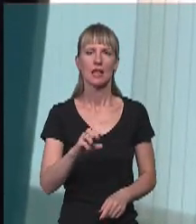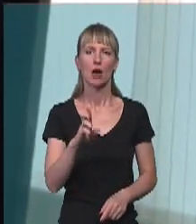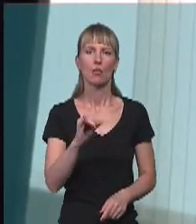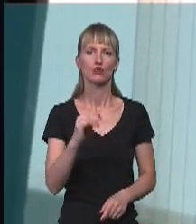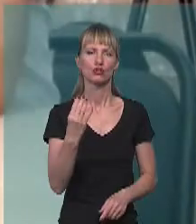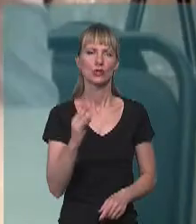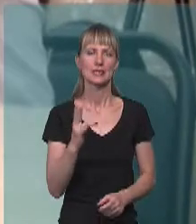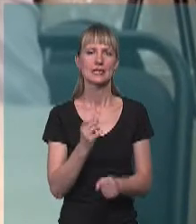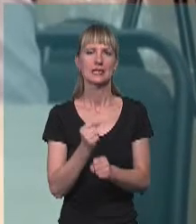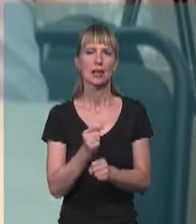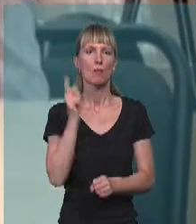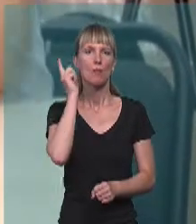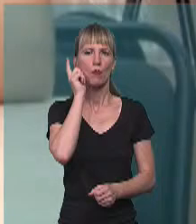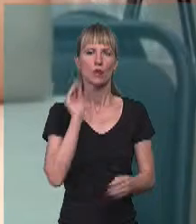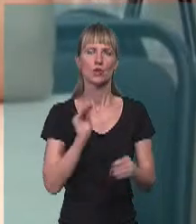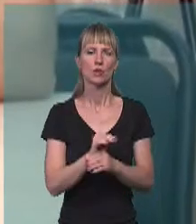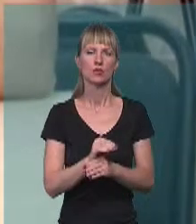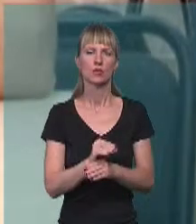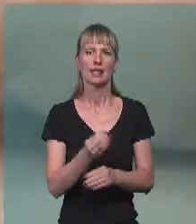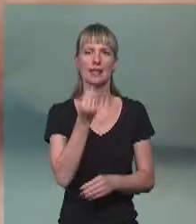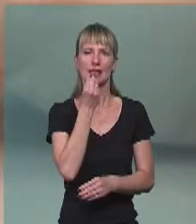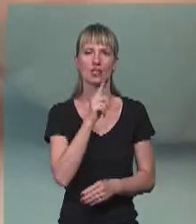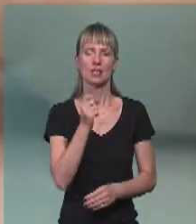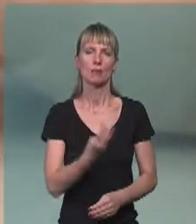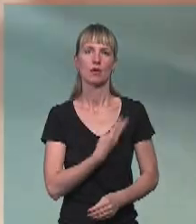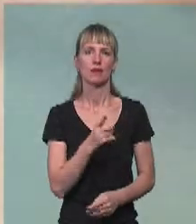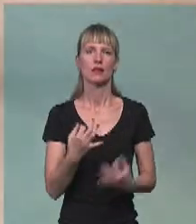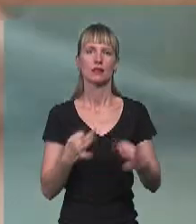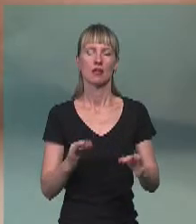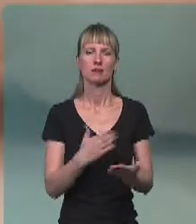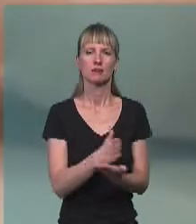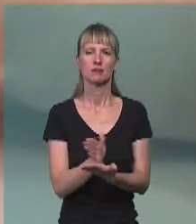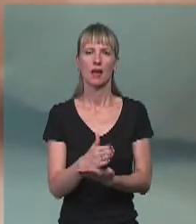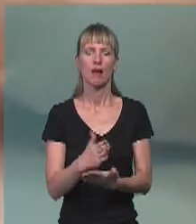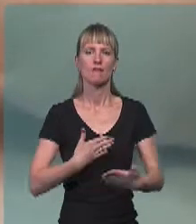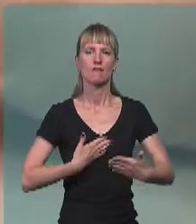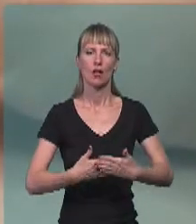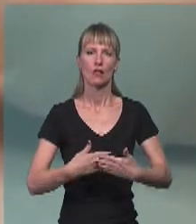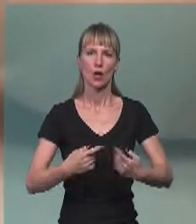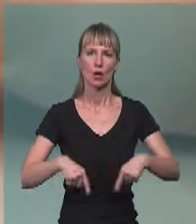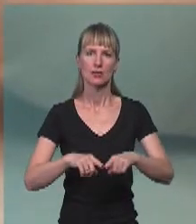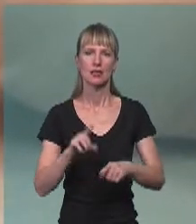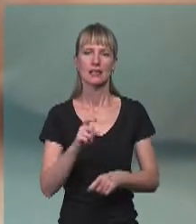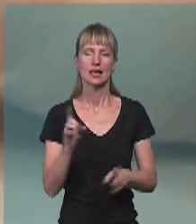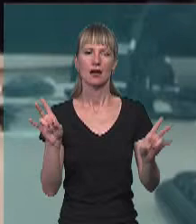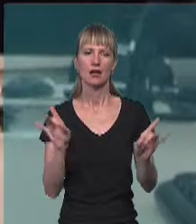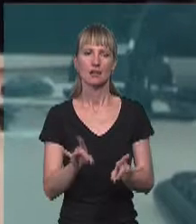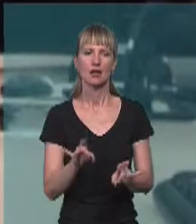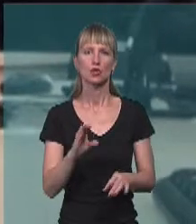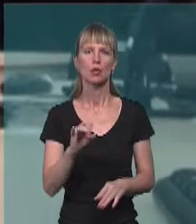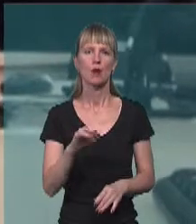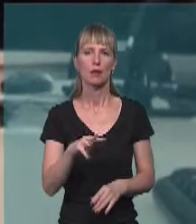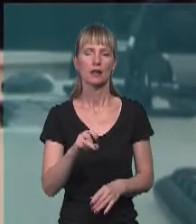створили мобільний додаток «Meal for Will» – «Їжа за бажанням». Він дозволяє скоординувати волонтерські організації з ресторанами і супермаркетами,